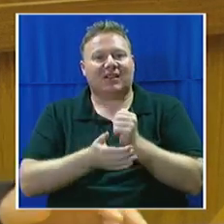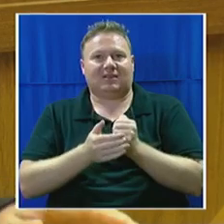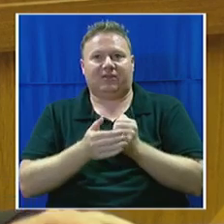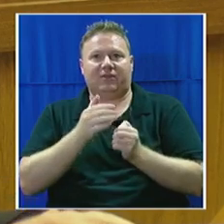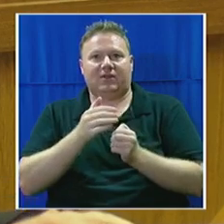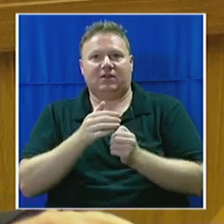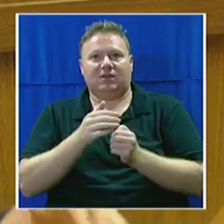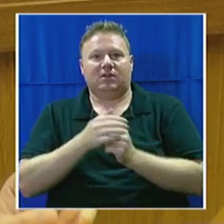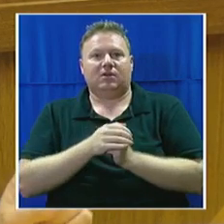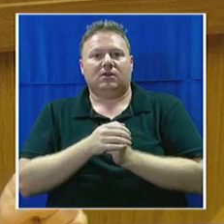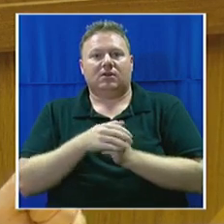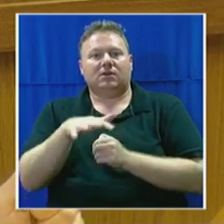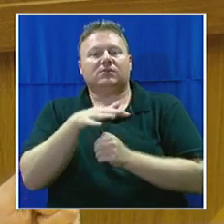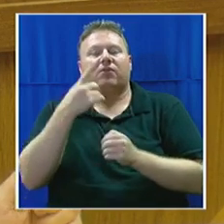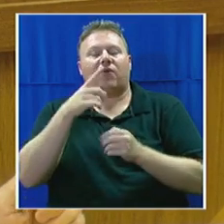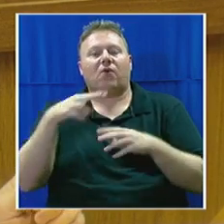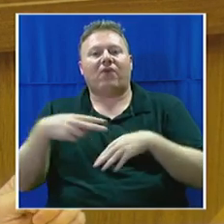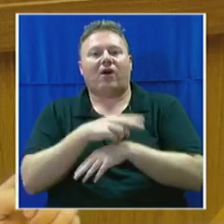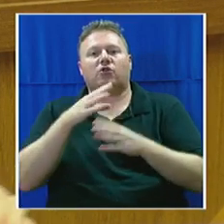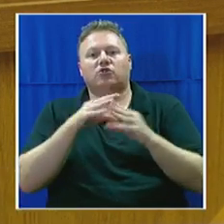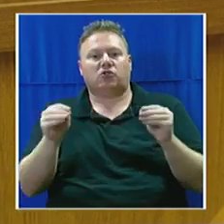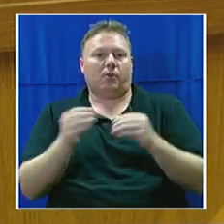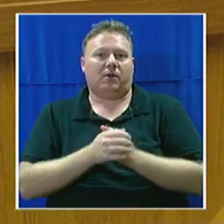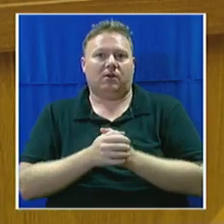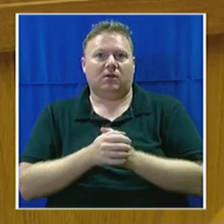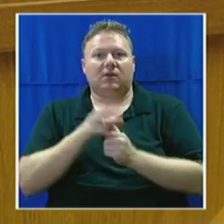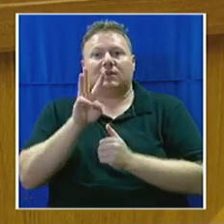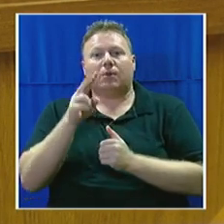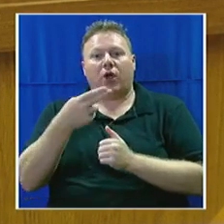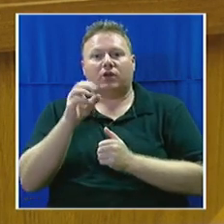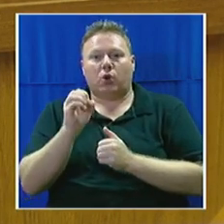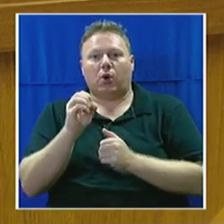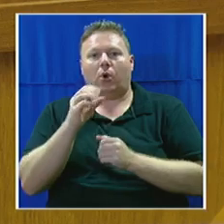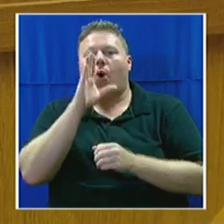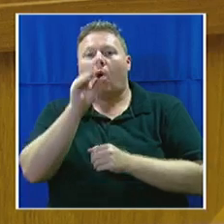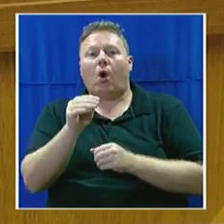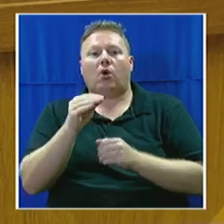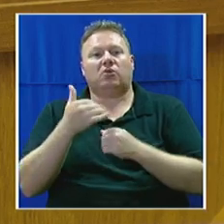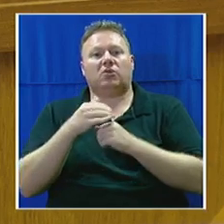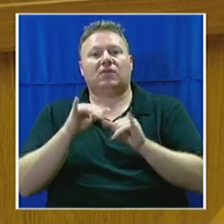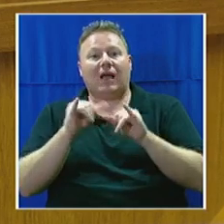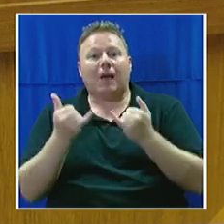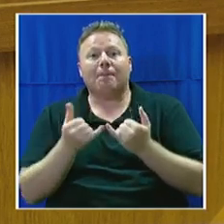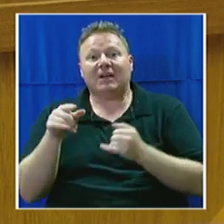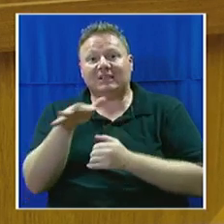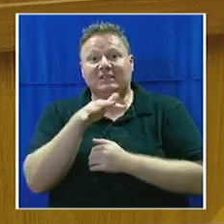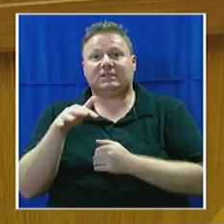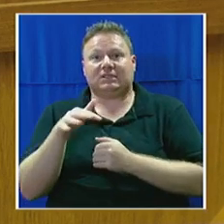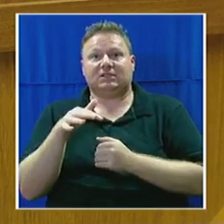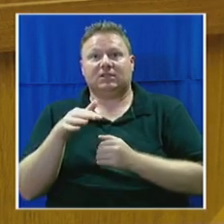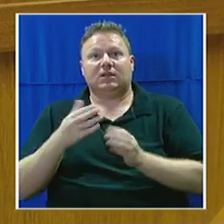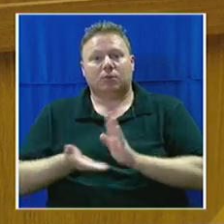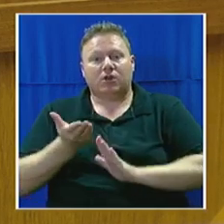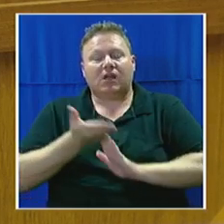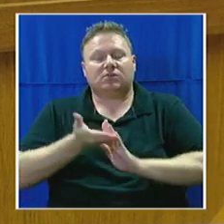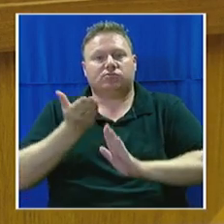nie. Die WHO het reeds 'n beroep op regerings en maatskappye gedoen om op produksie met 40% te verhoog. Die Wêreldbank het ook